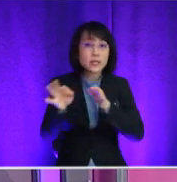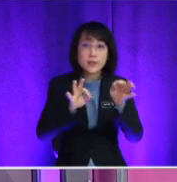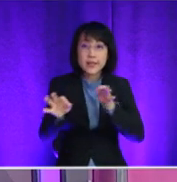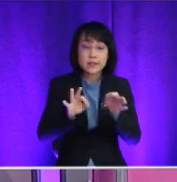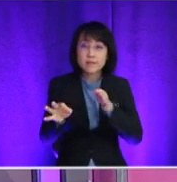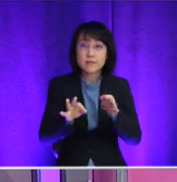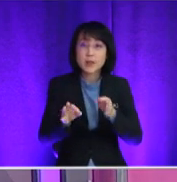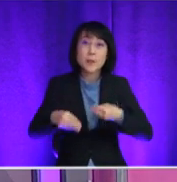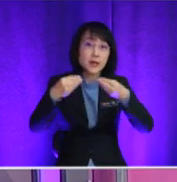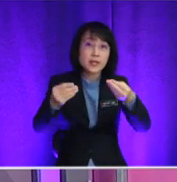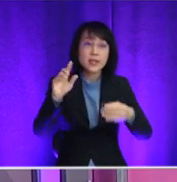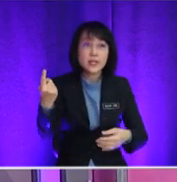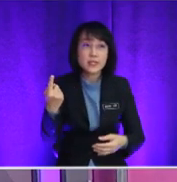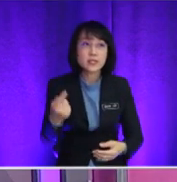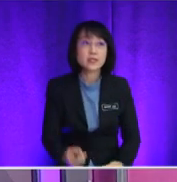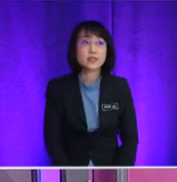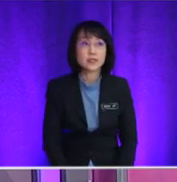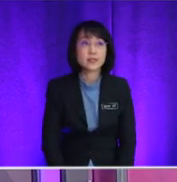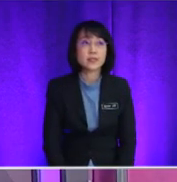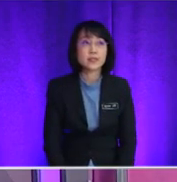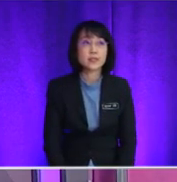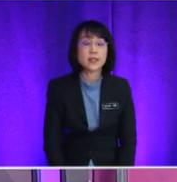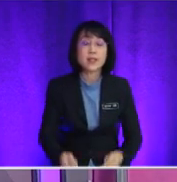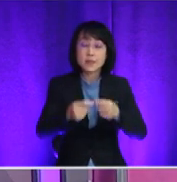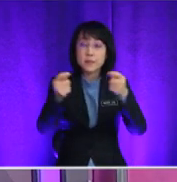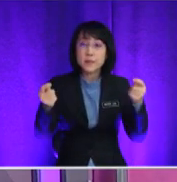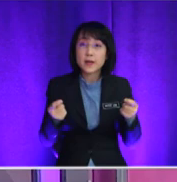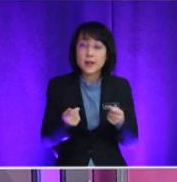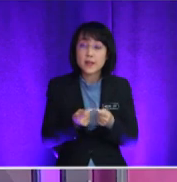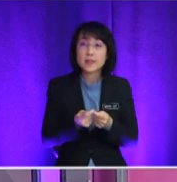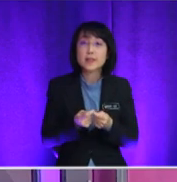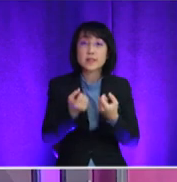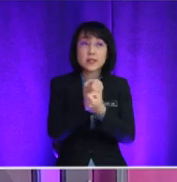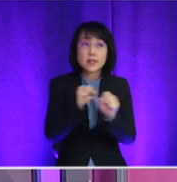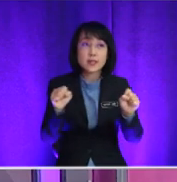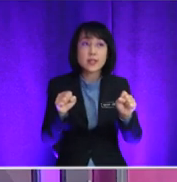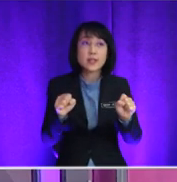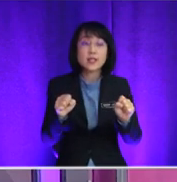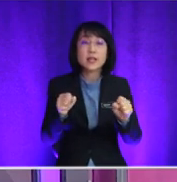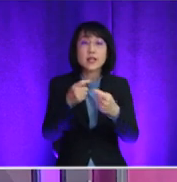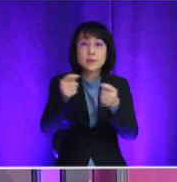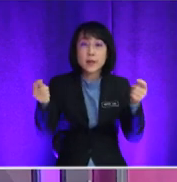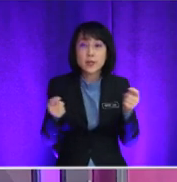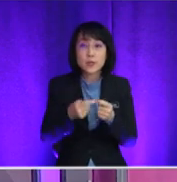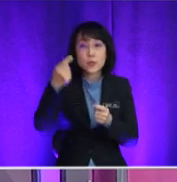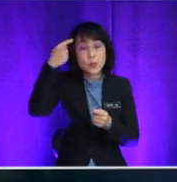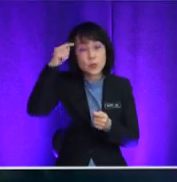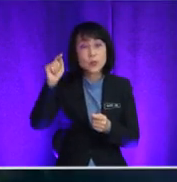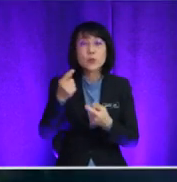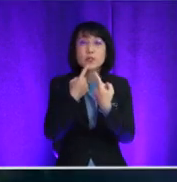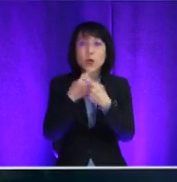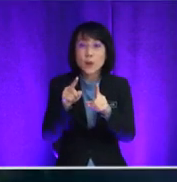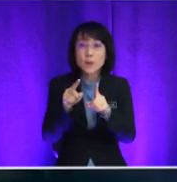ruang yang disediakan adalah ruang jawaban bukan kita menulis isi